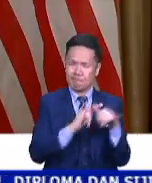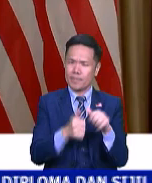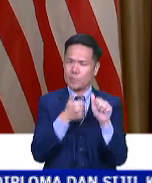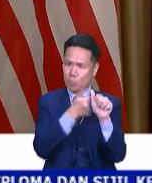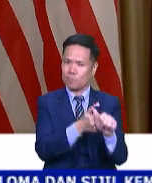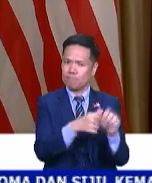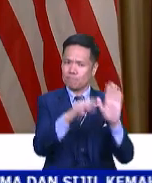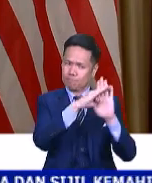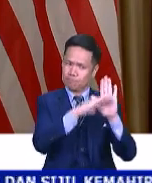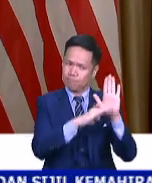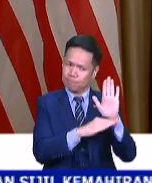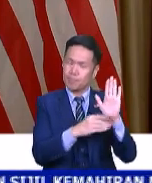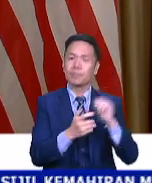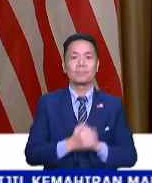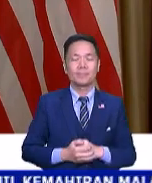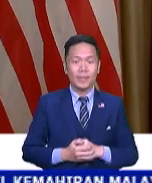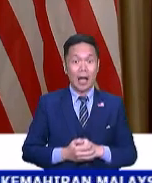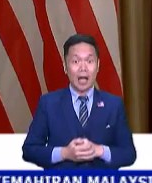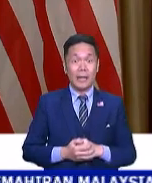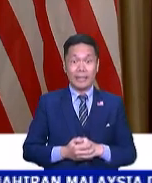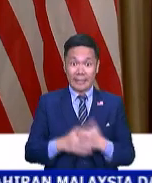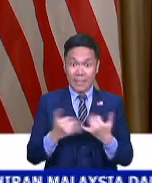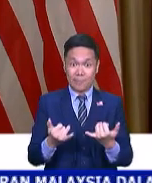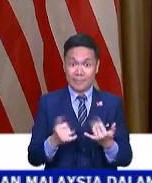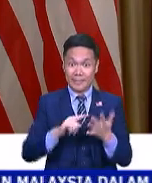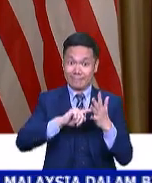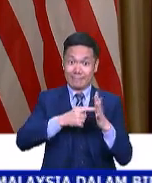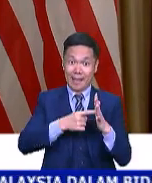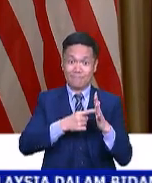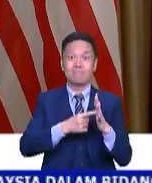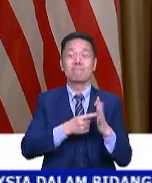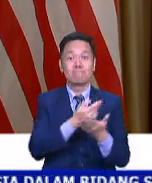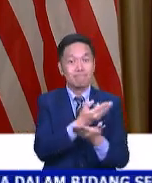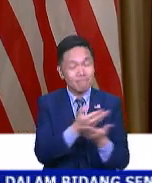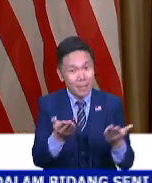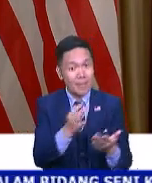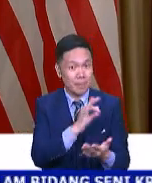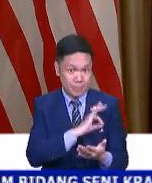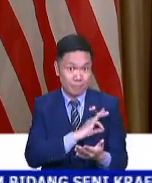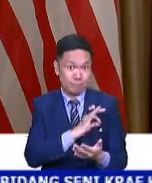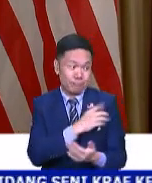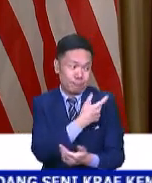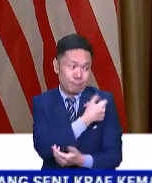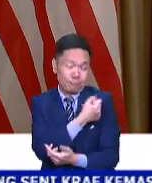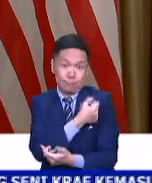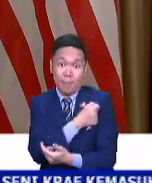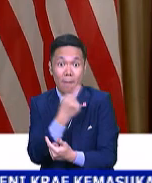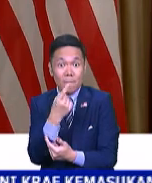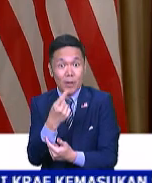dunia keputusan pemberian kemudahan ini semestinya akan memberikan risiko